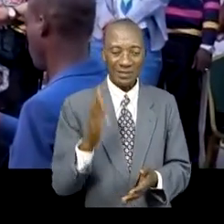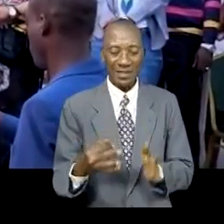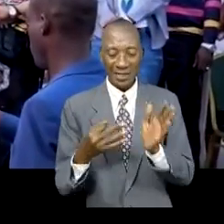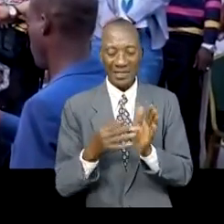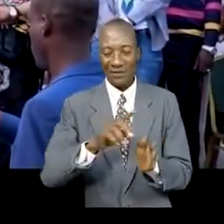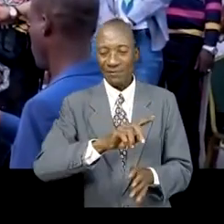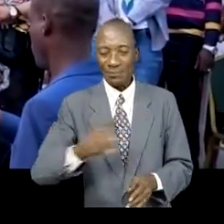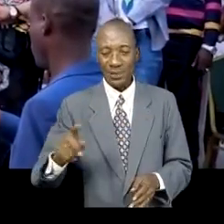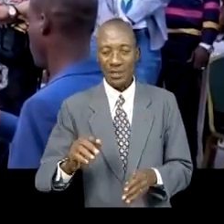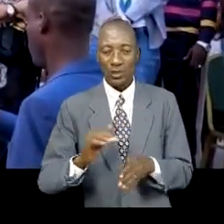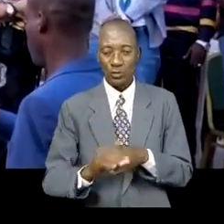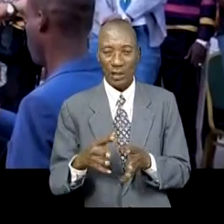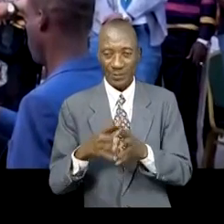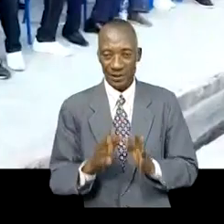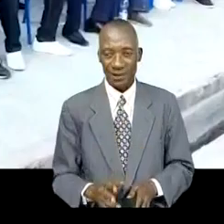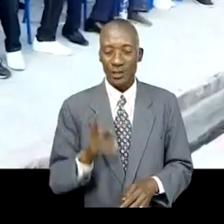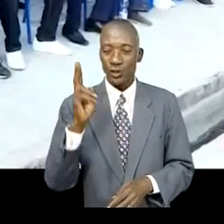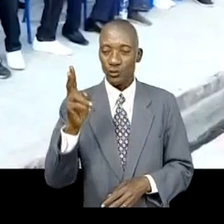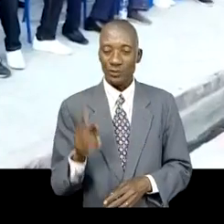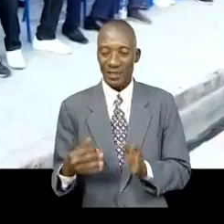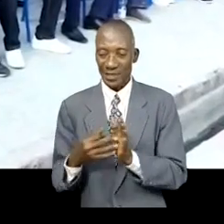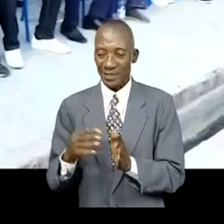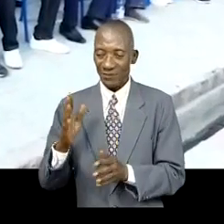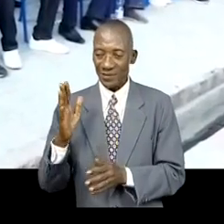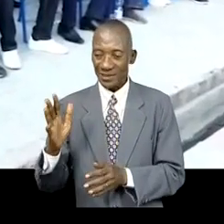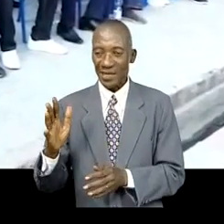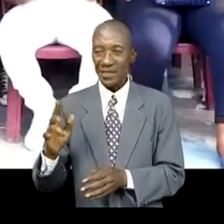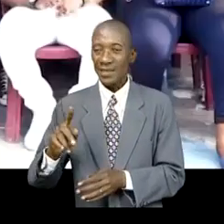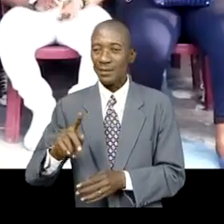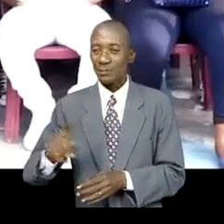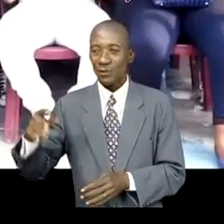2 580 000 $ américains et 285 000 francs congolais, soit l'équivalent de